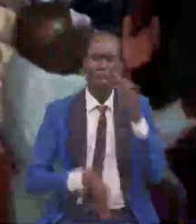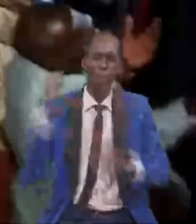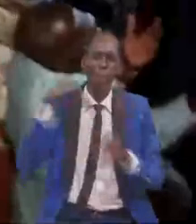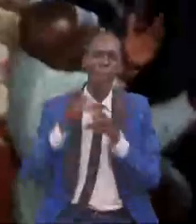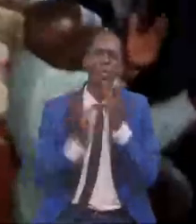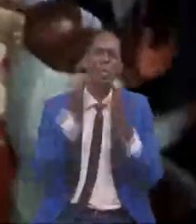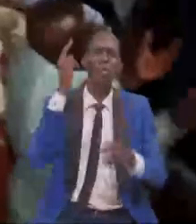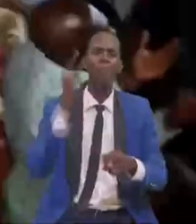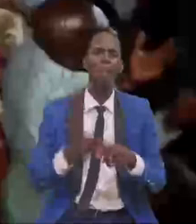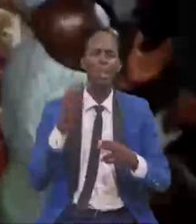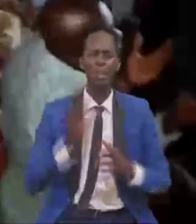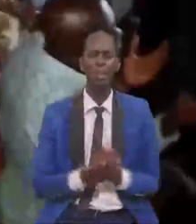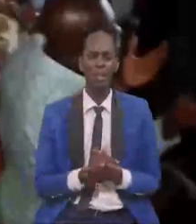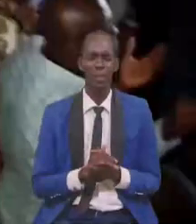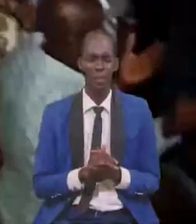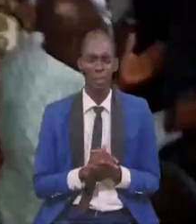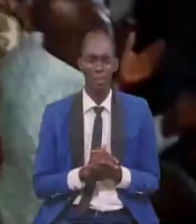sort au nom de Jésus-Christ.